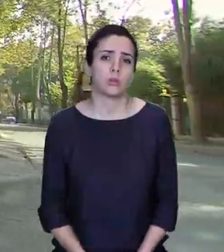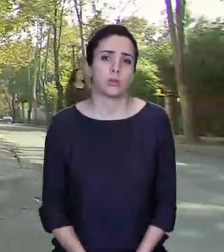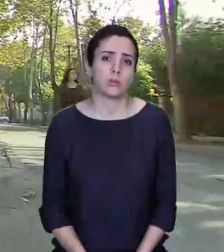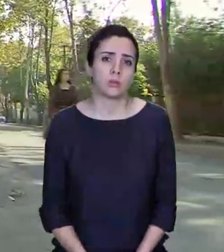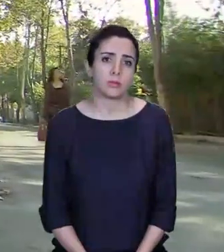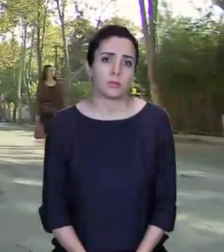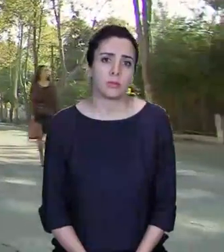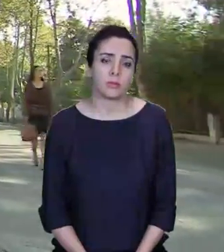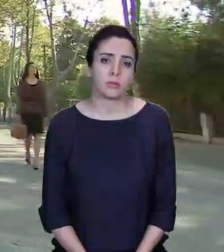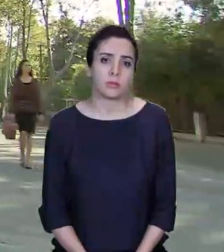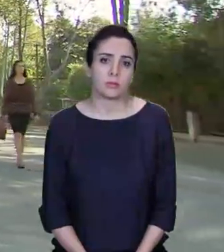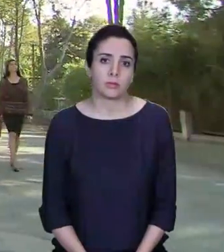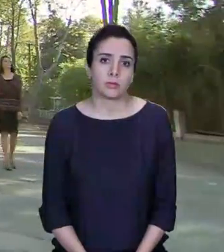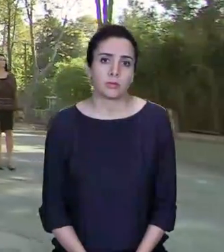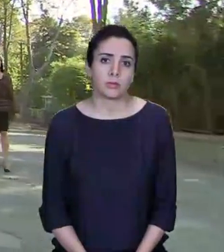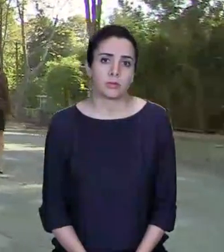geliyor.